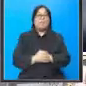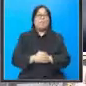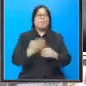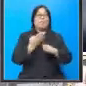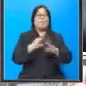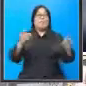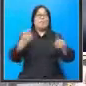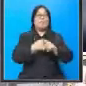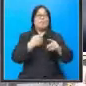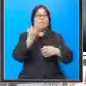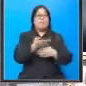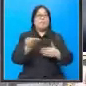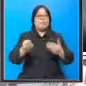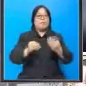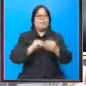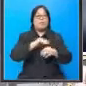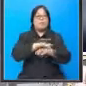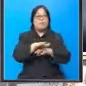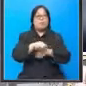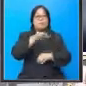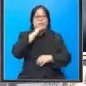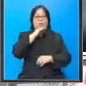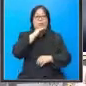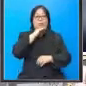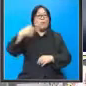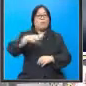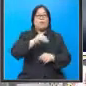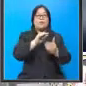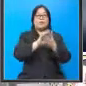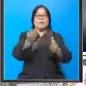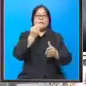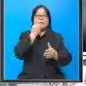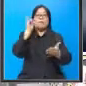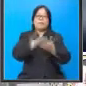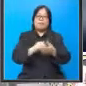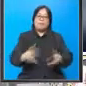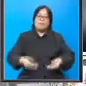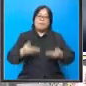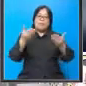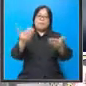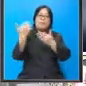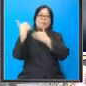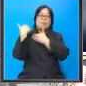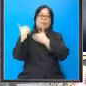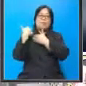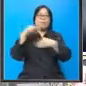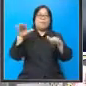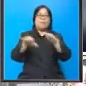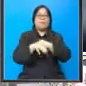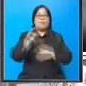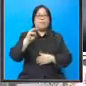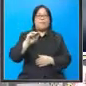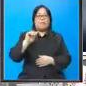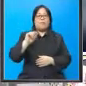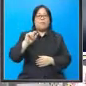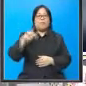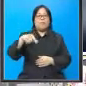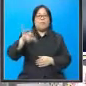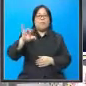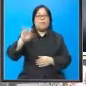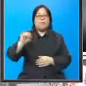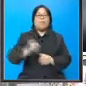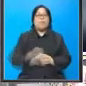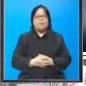bebas daripada bahan cemar berkualiti dan selamat dimakan telah dipertanggungjawabkan di bawah magis